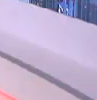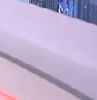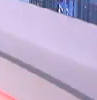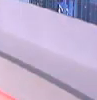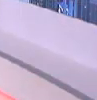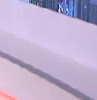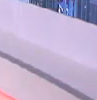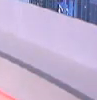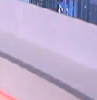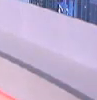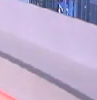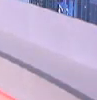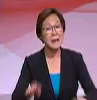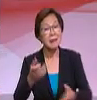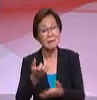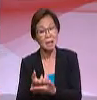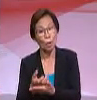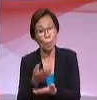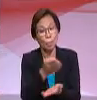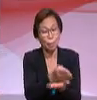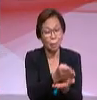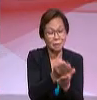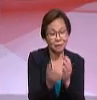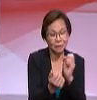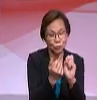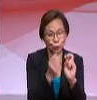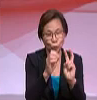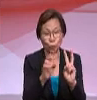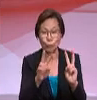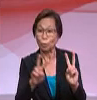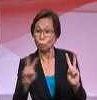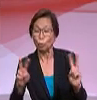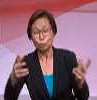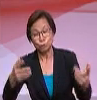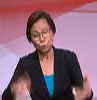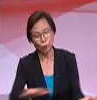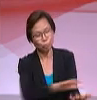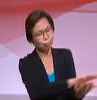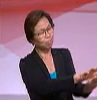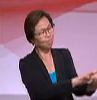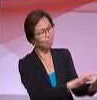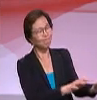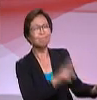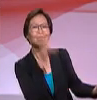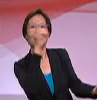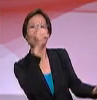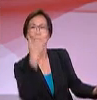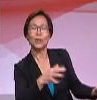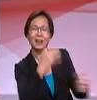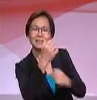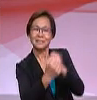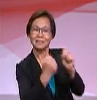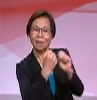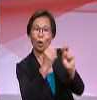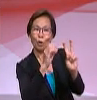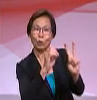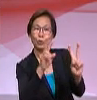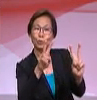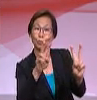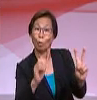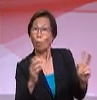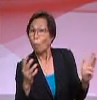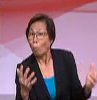Baik, kita ke perkembangan ekonomi. Belanjawan 2022 sudah dirangka oleh kerajaan sejak tahun lalu